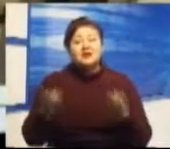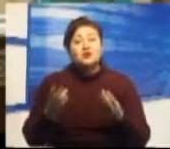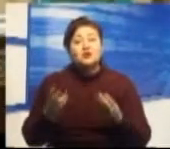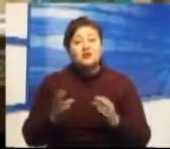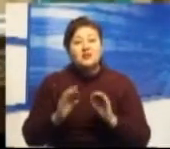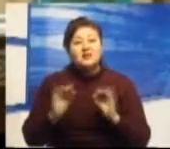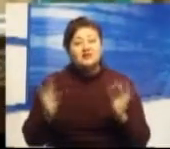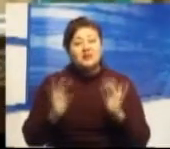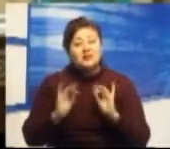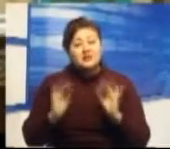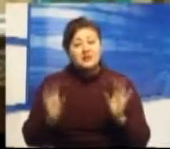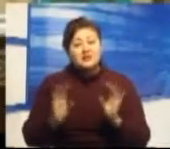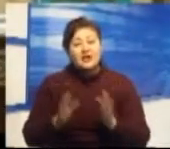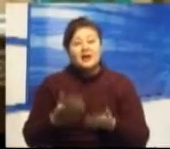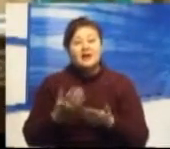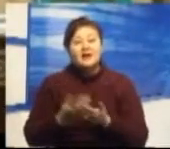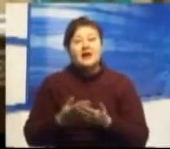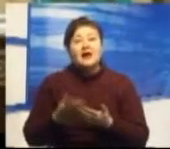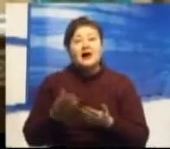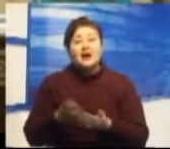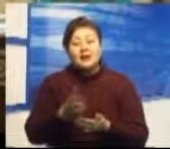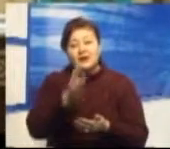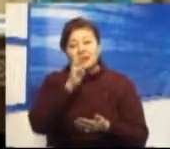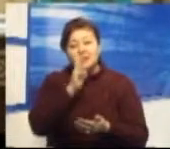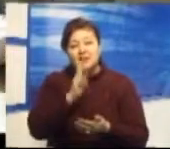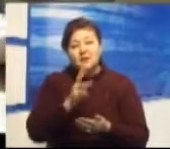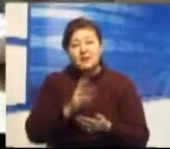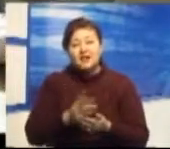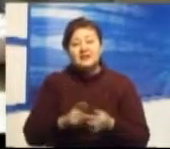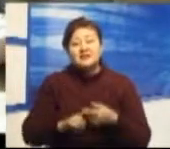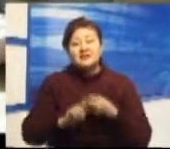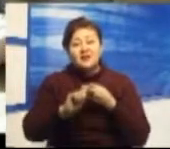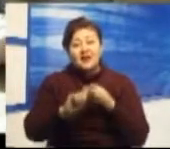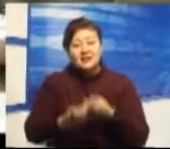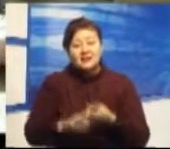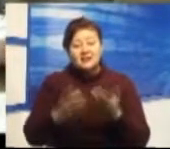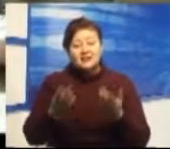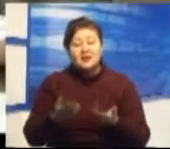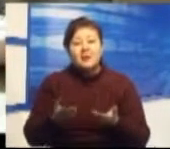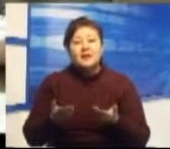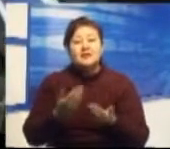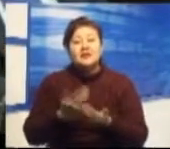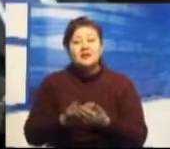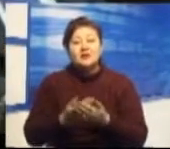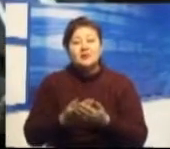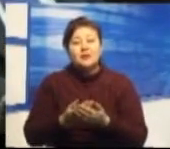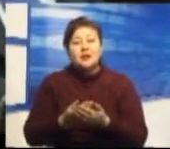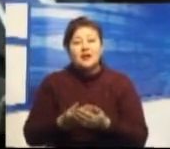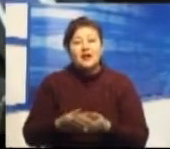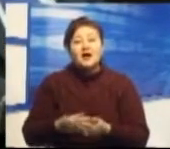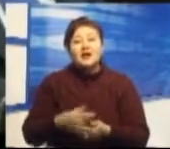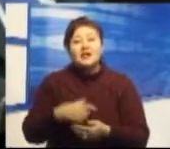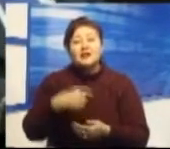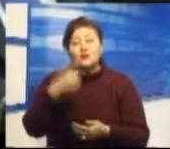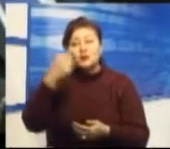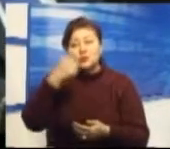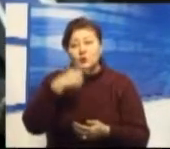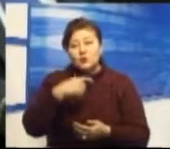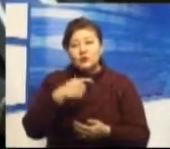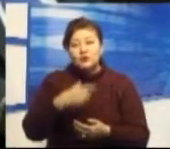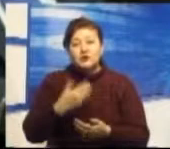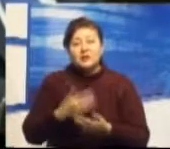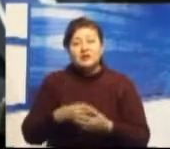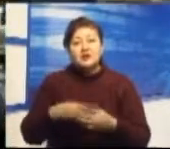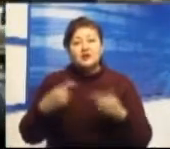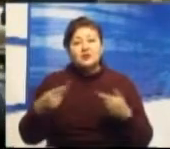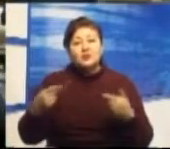таратуға өзі ынта білдіреді, өйткені жалақысы соған байланысты болмақ. Сондай қандай да бір тұлға мәдени көпшілік, спорттық және басқа да шараларға